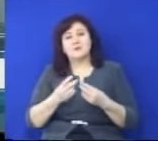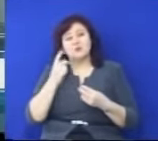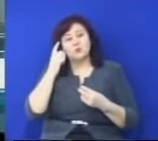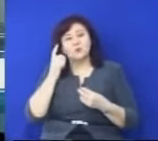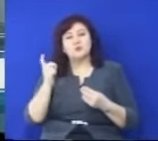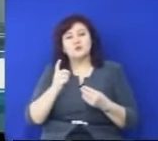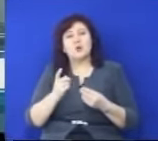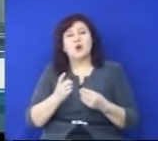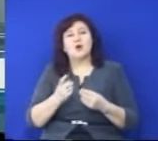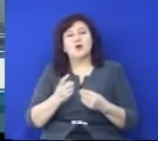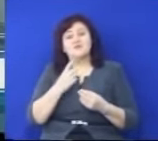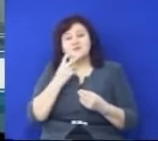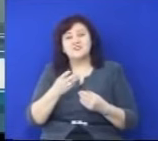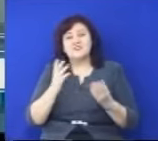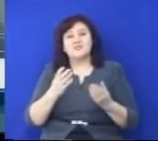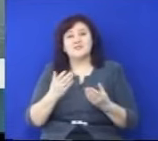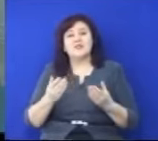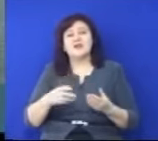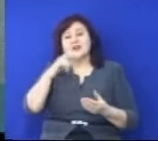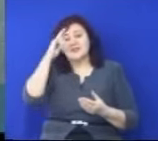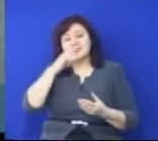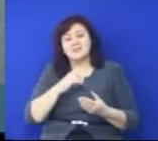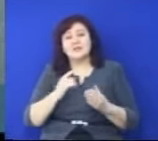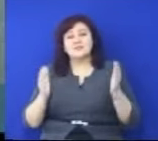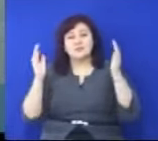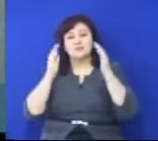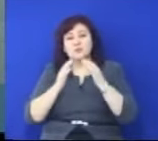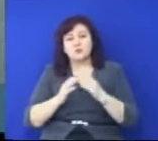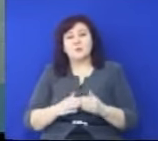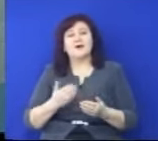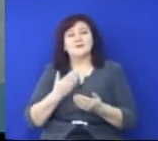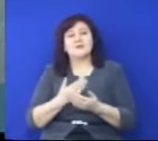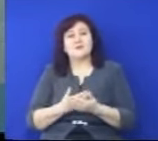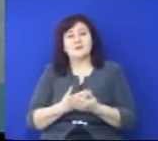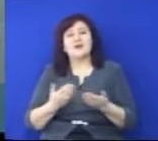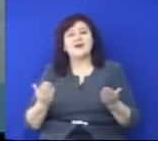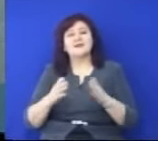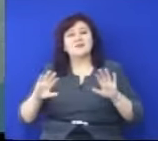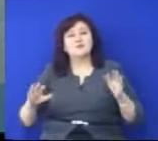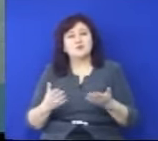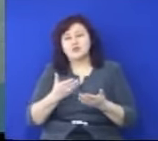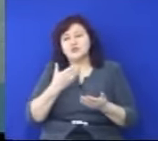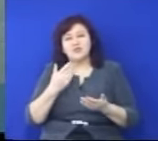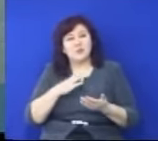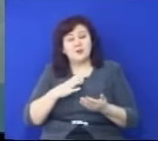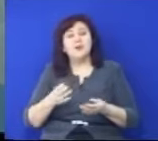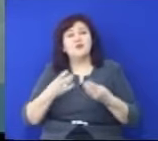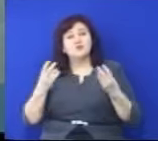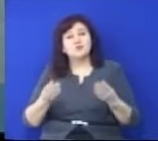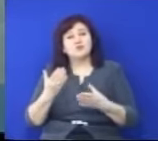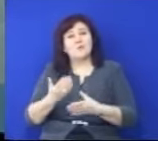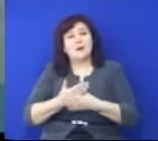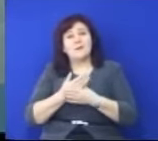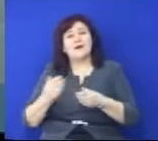етсін. Жалпы Қазақстан мұсылмандар діни басқармасы қай жерде қандай бір жағдайлар болса шамасы келгенше көмегін жасап